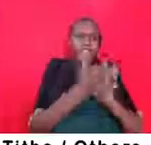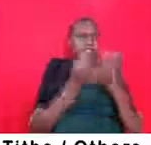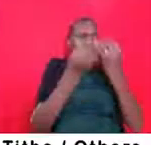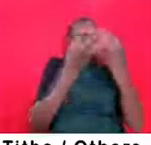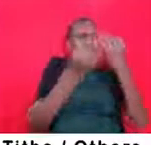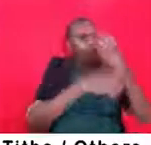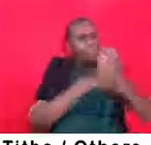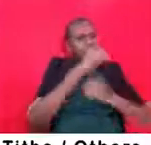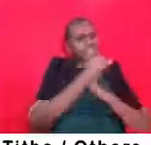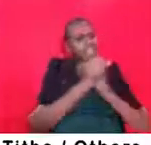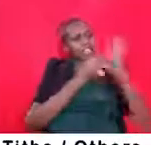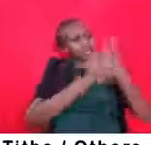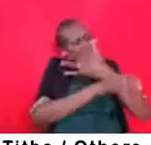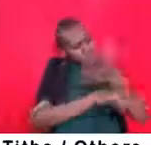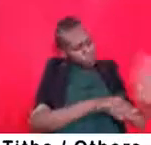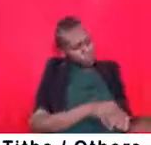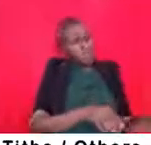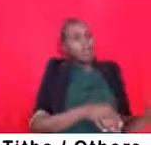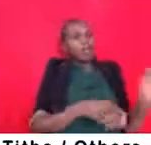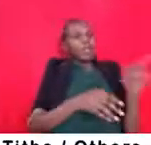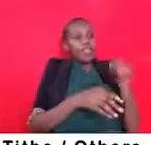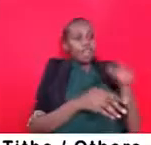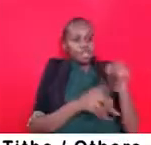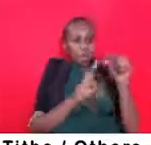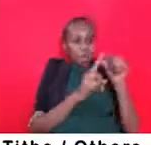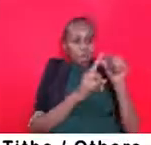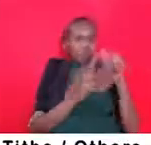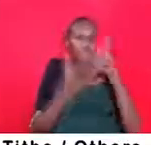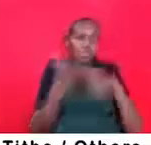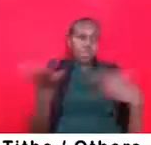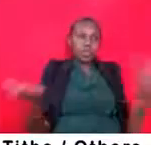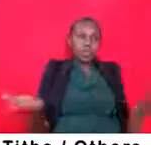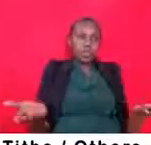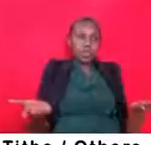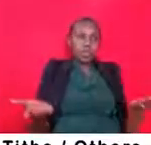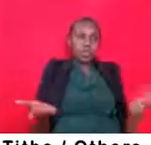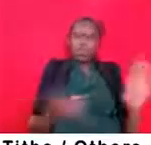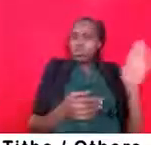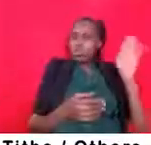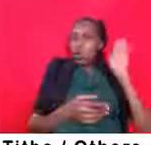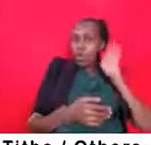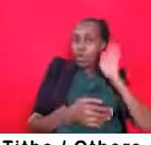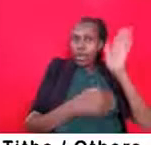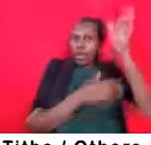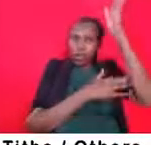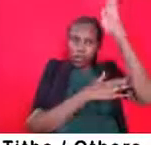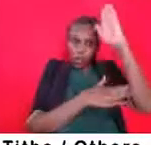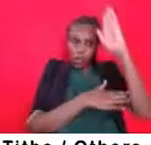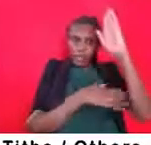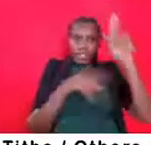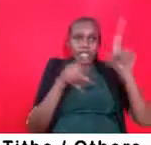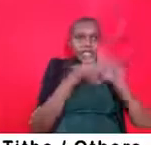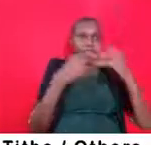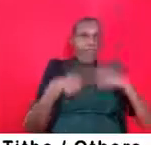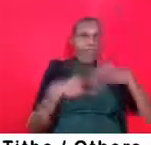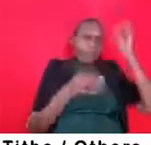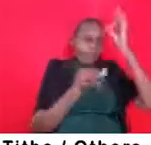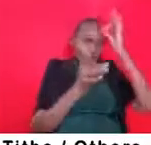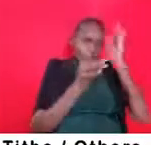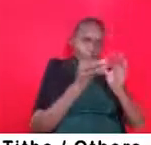miaka rudi, na hili jambo ni hii: kumtii Mungu na kuwa na imani